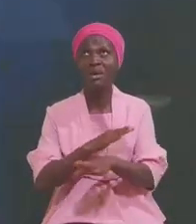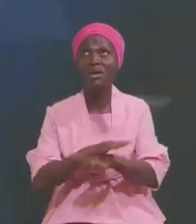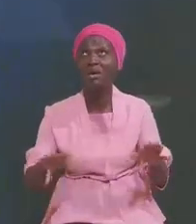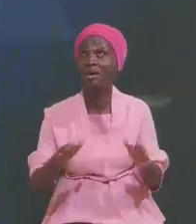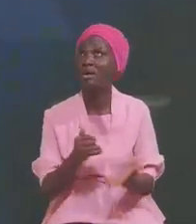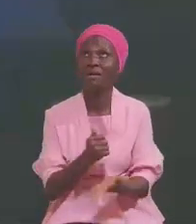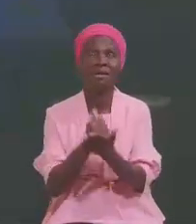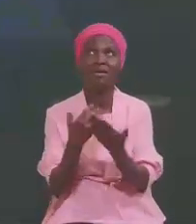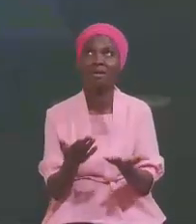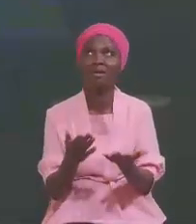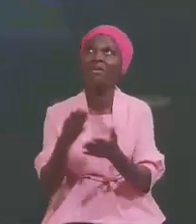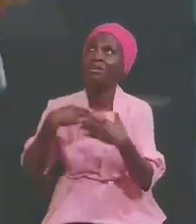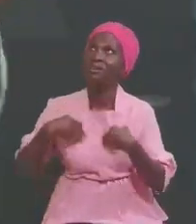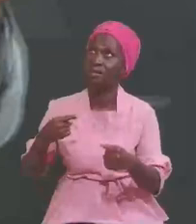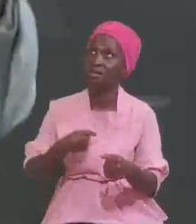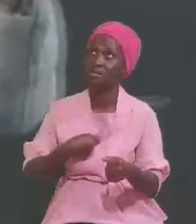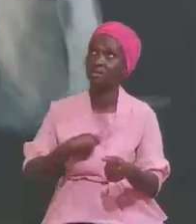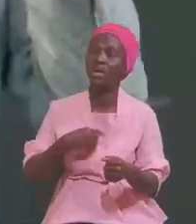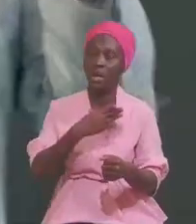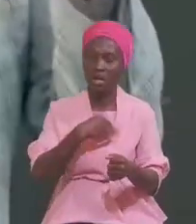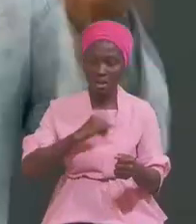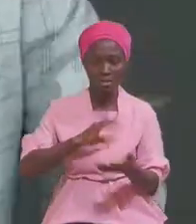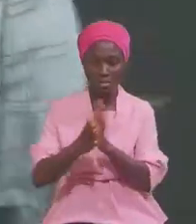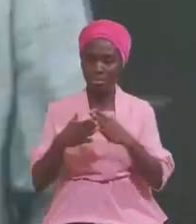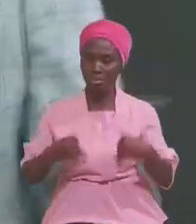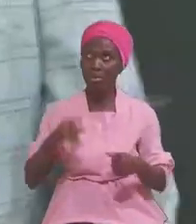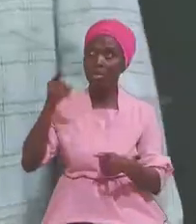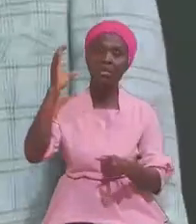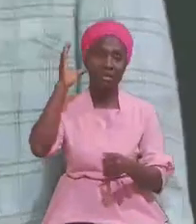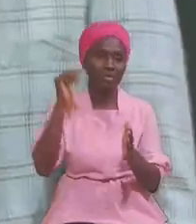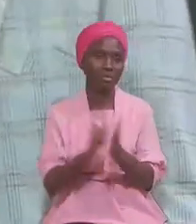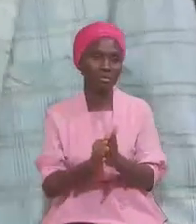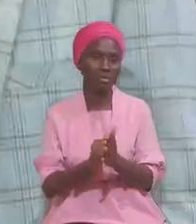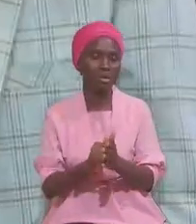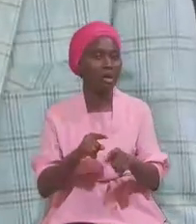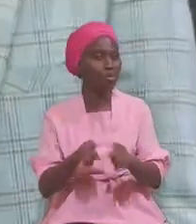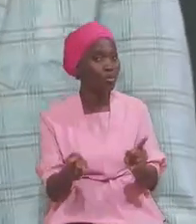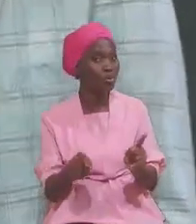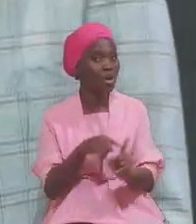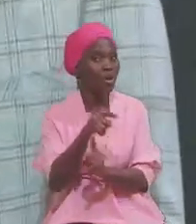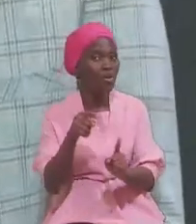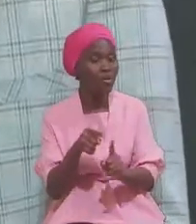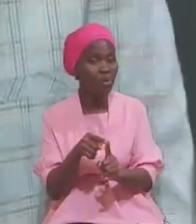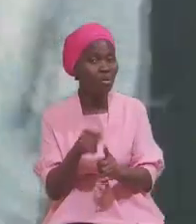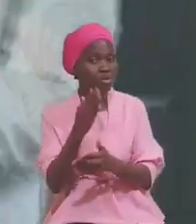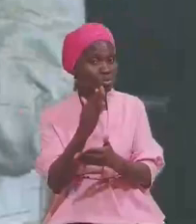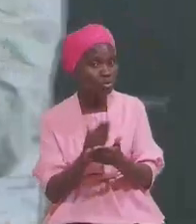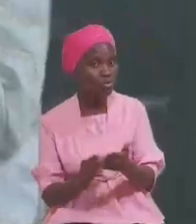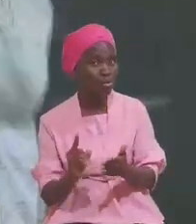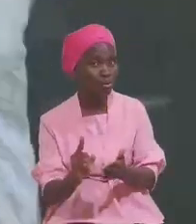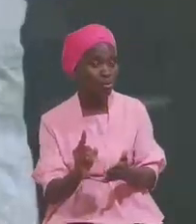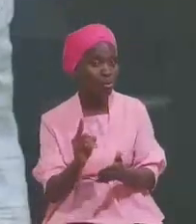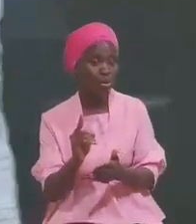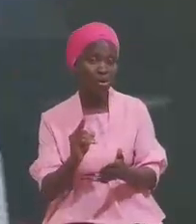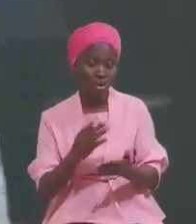je serai guéri », il exauce cela. Mais si quelqu'un qui est né aveugle